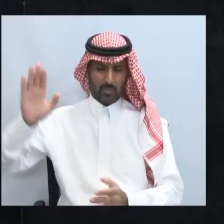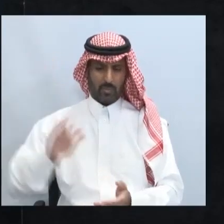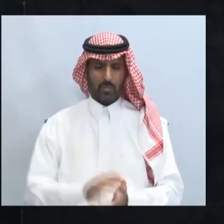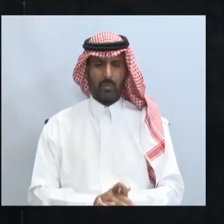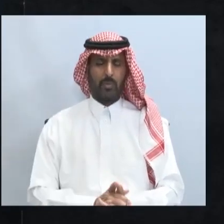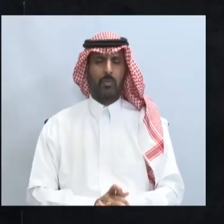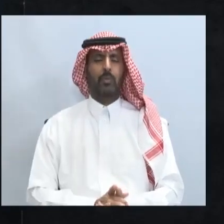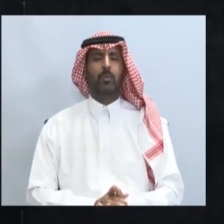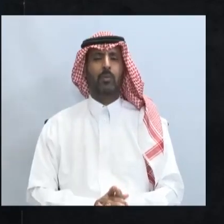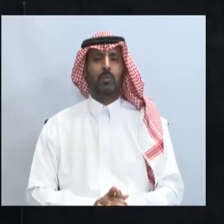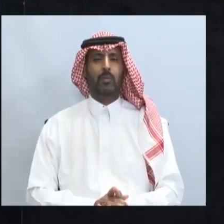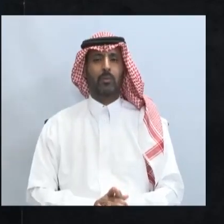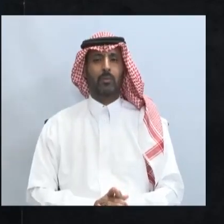ورحمه الله وبركاته